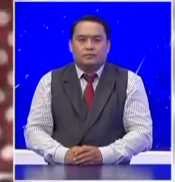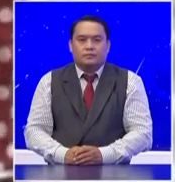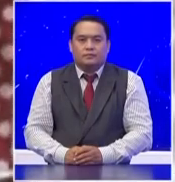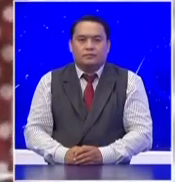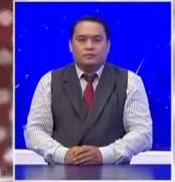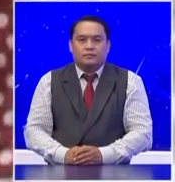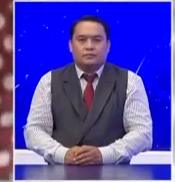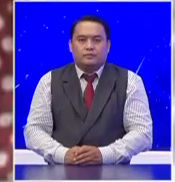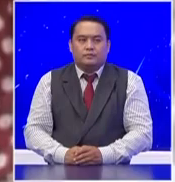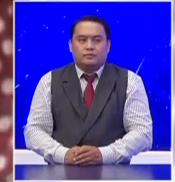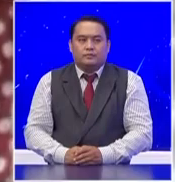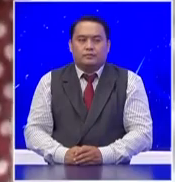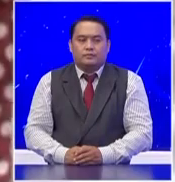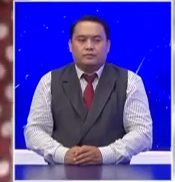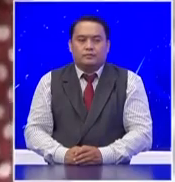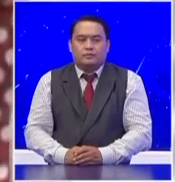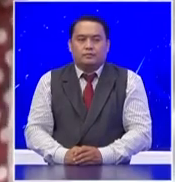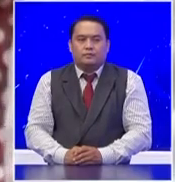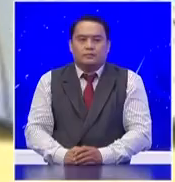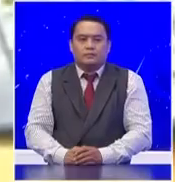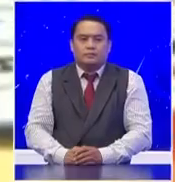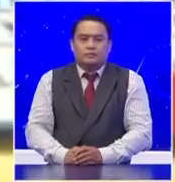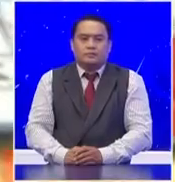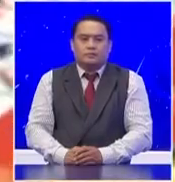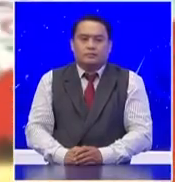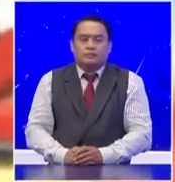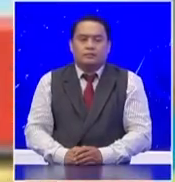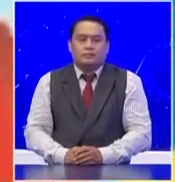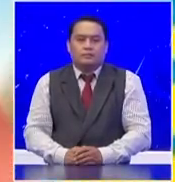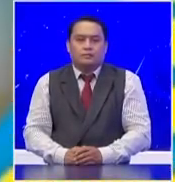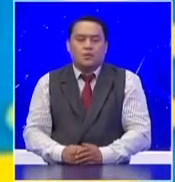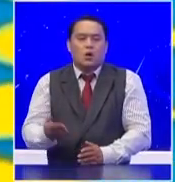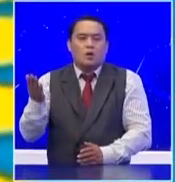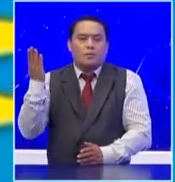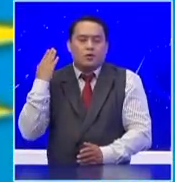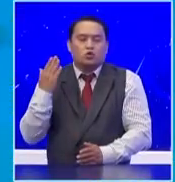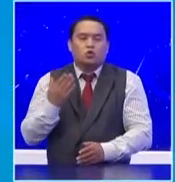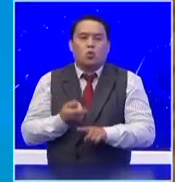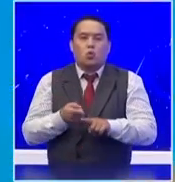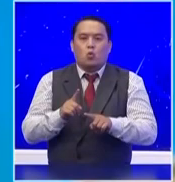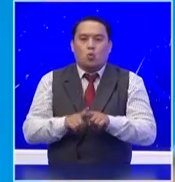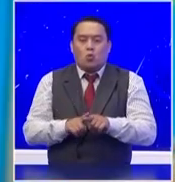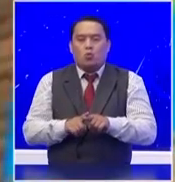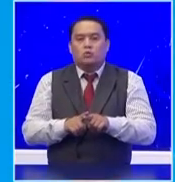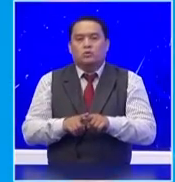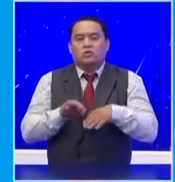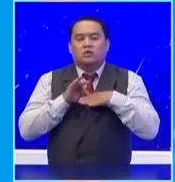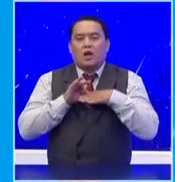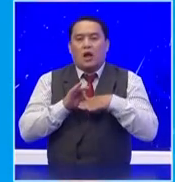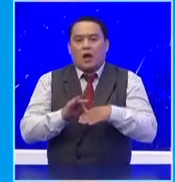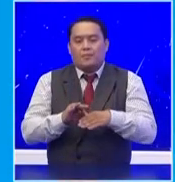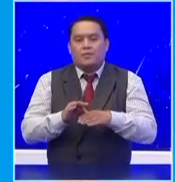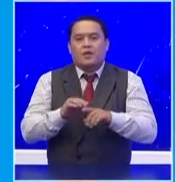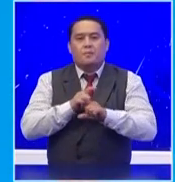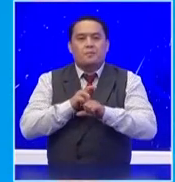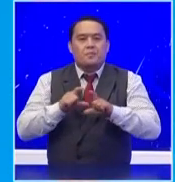кітапты ұстазым кітап маған алып берді. Бұрынғы бүлдіршіндер беташар оқулықты осылай қимай-қимай шығарып салатын. Мектеп